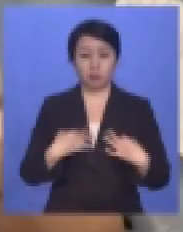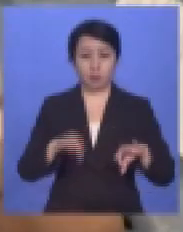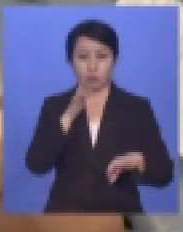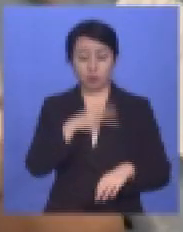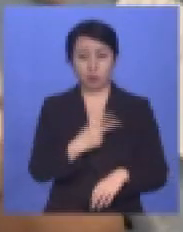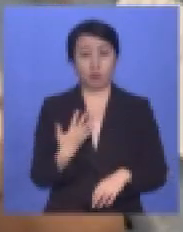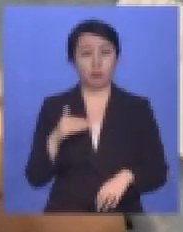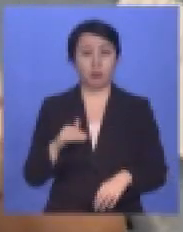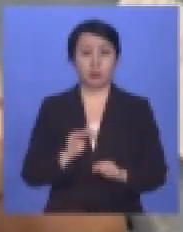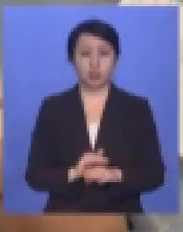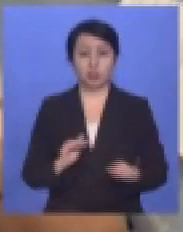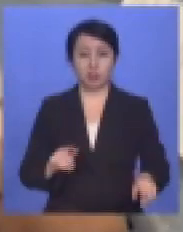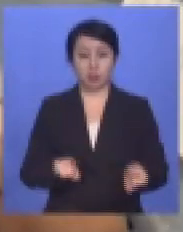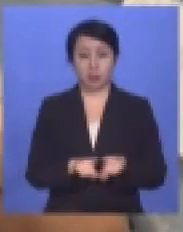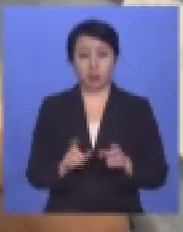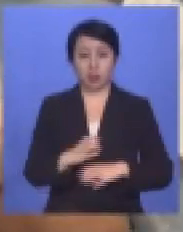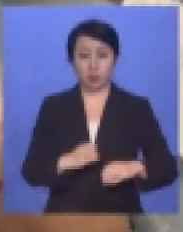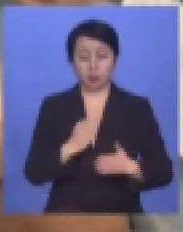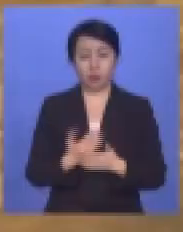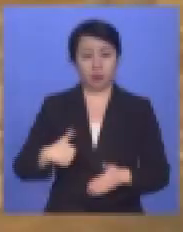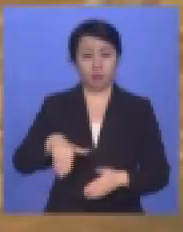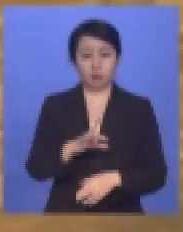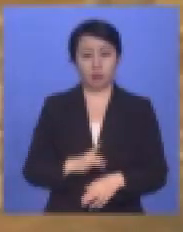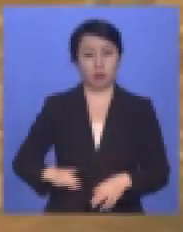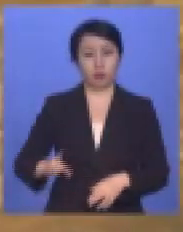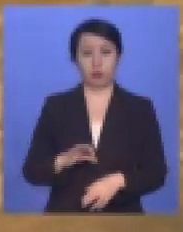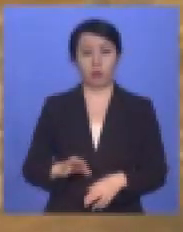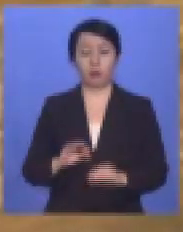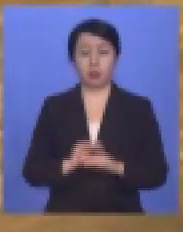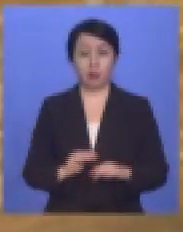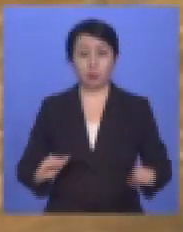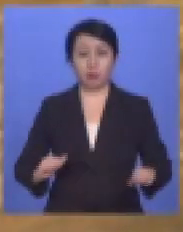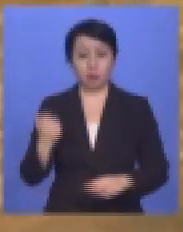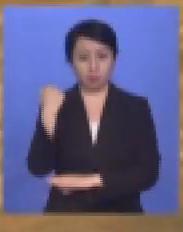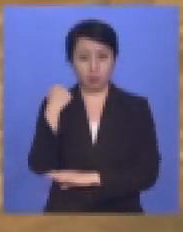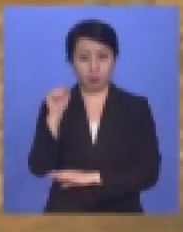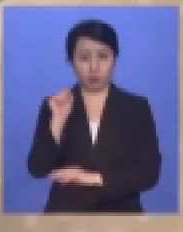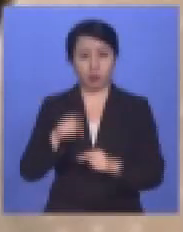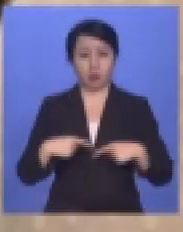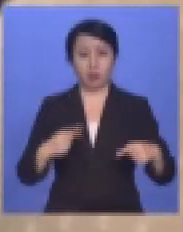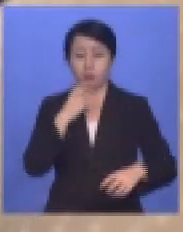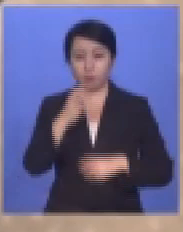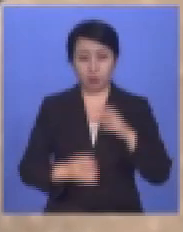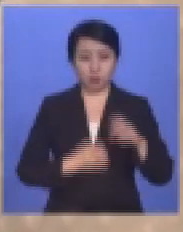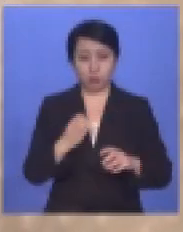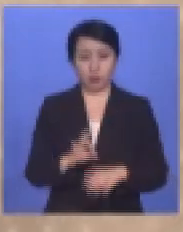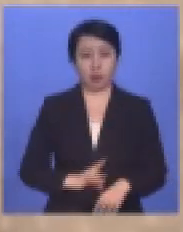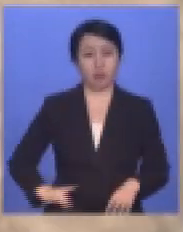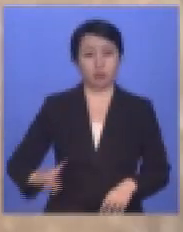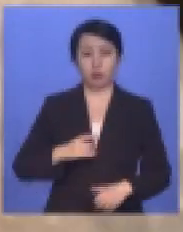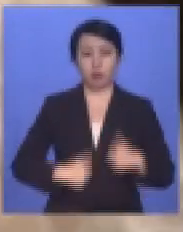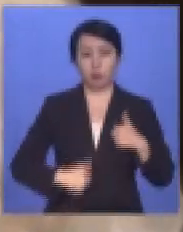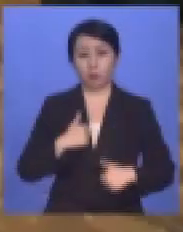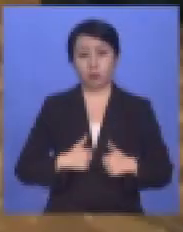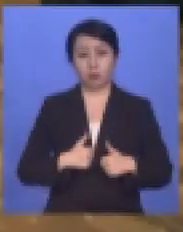около 5000 детей. Такие клубы существуют во всех районах области. Ребята являются победителями различных международных и республиканских